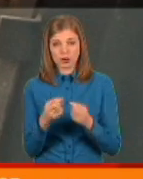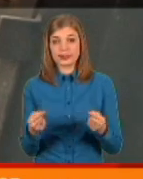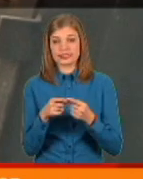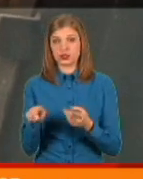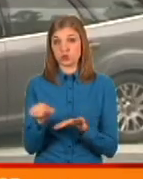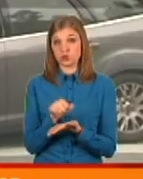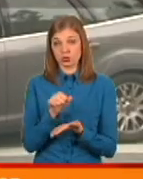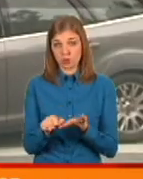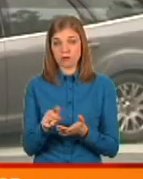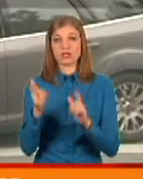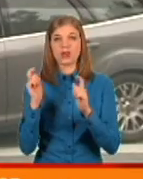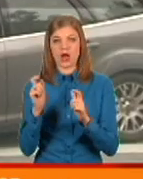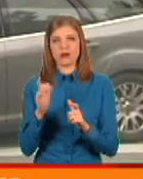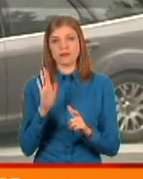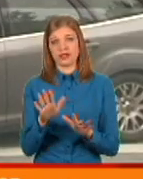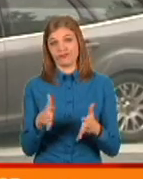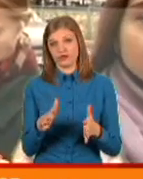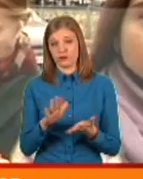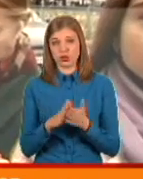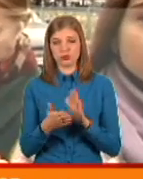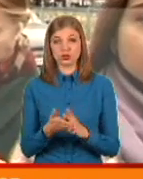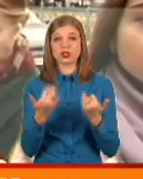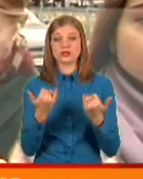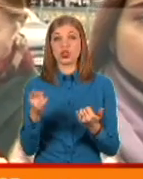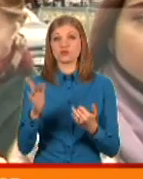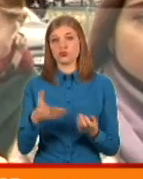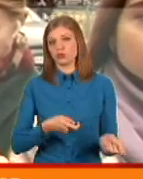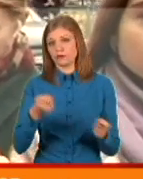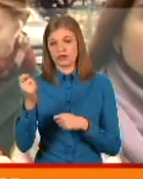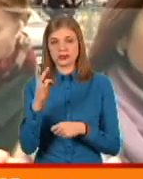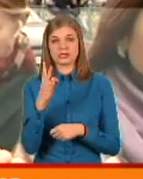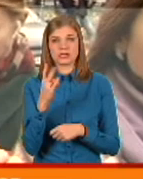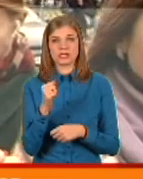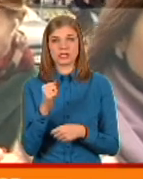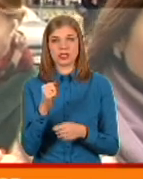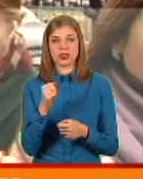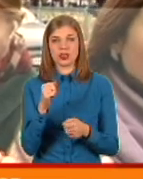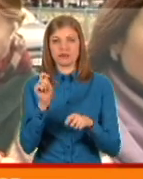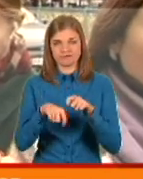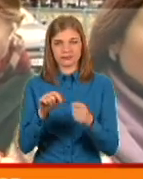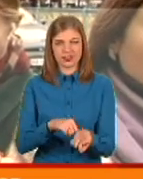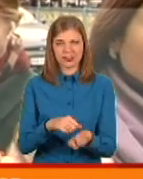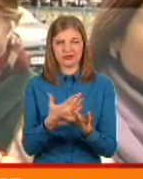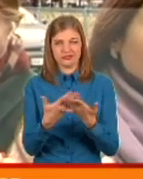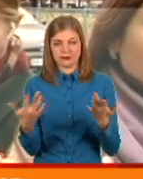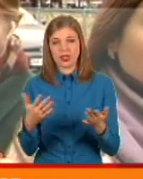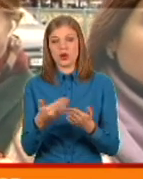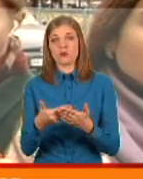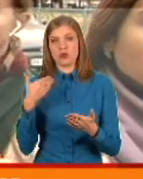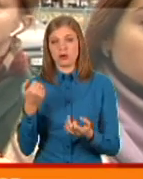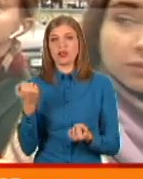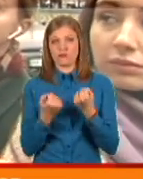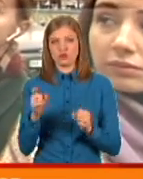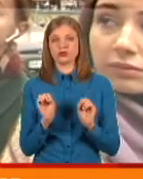з документами, КАМАЗ у задовільному стані. Зараз його будуть вести на наркологію, щоб пройти всі тести. Попередньо водій